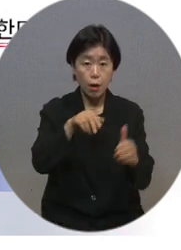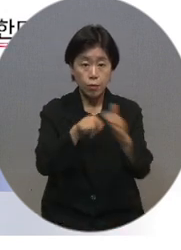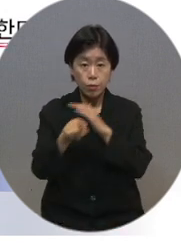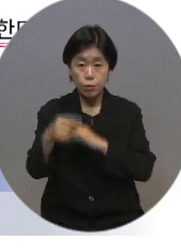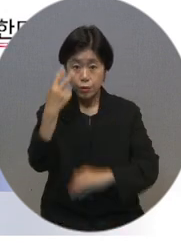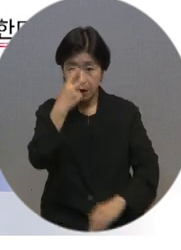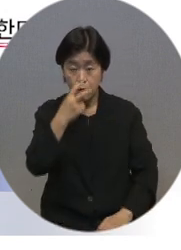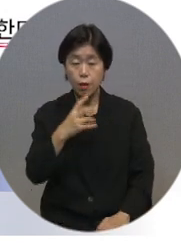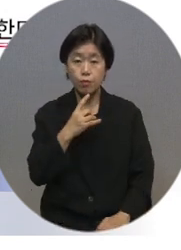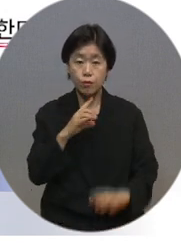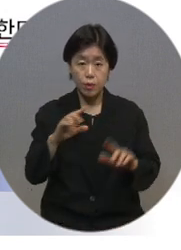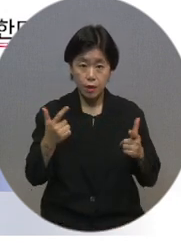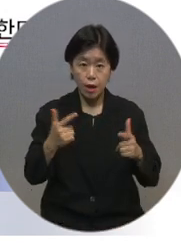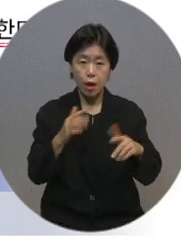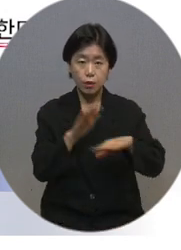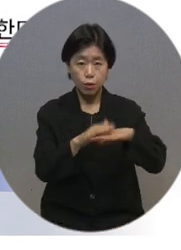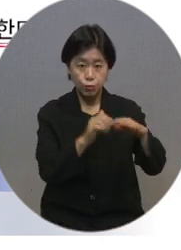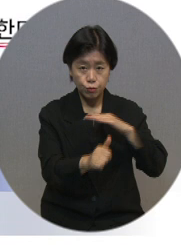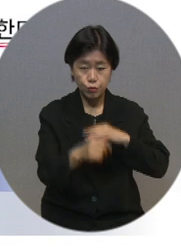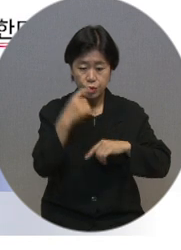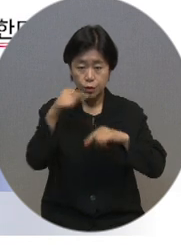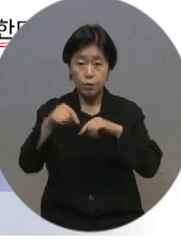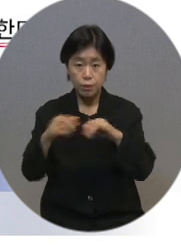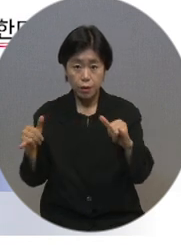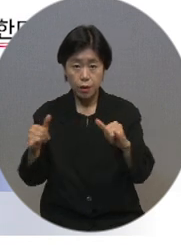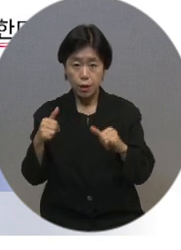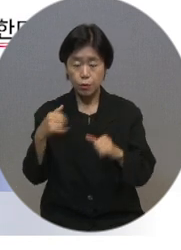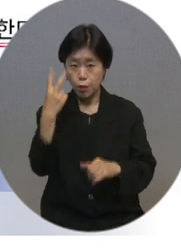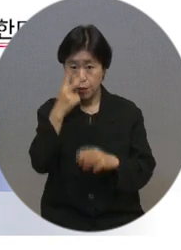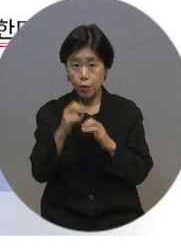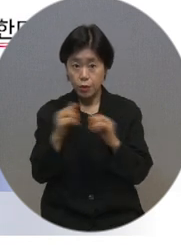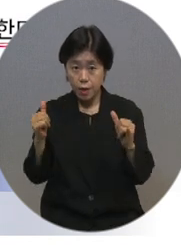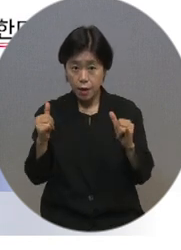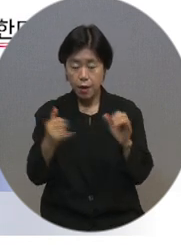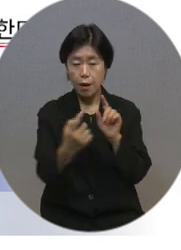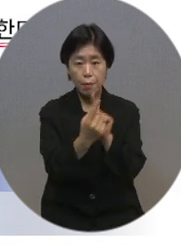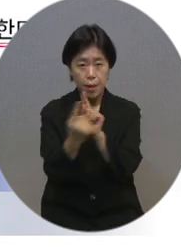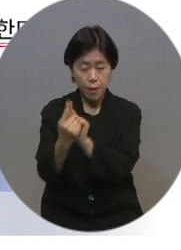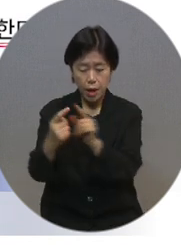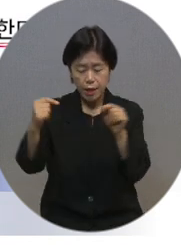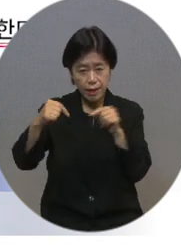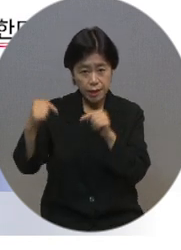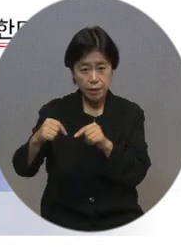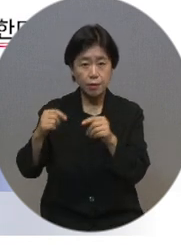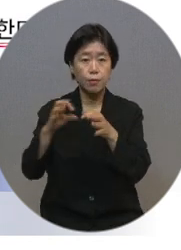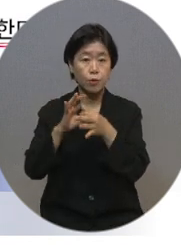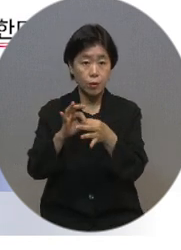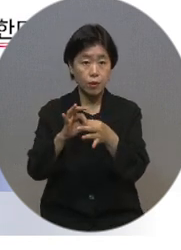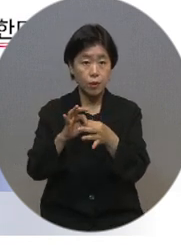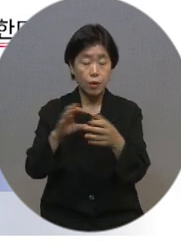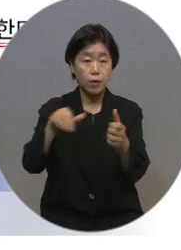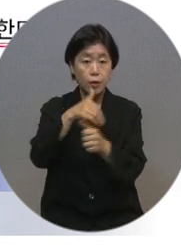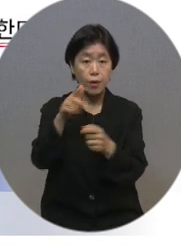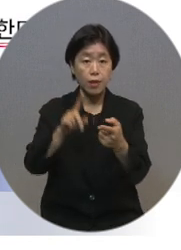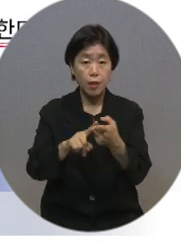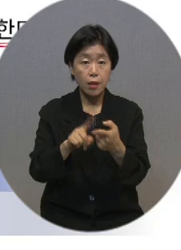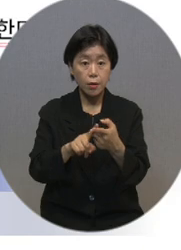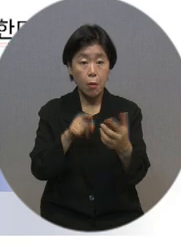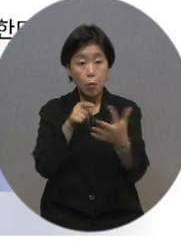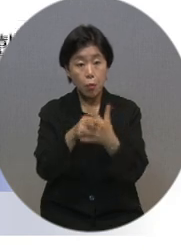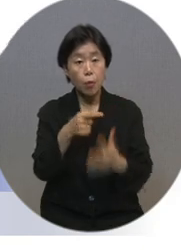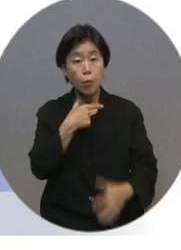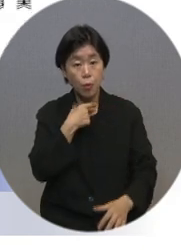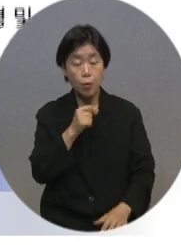선수와 지도자 보호자 등이 관련인의 대한 심층 면담을 통해 구체적인 실태를 파악할 예정이라고